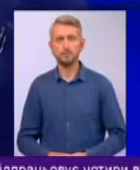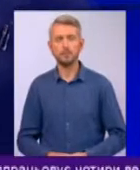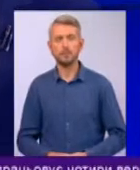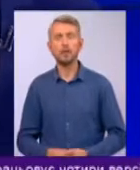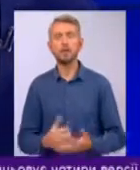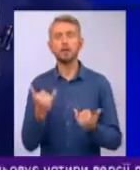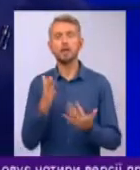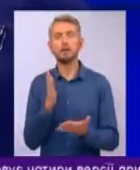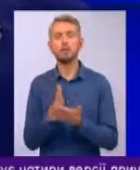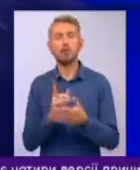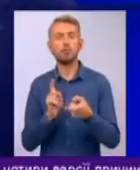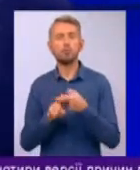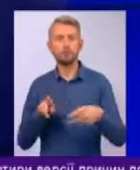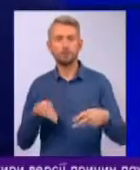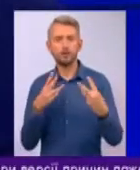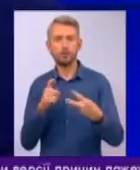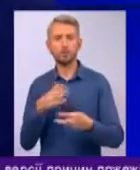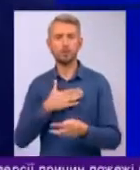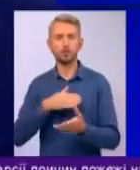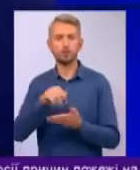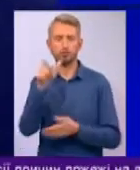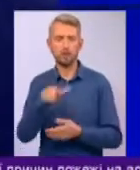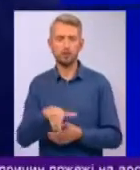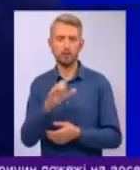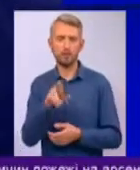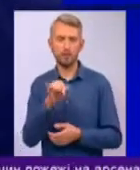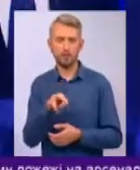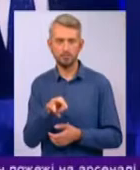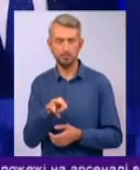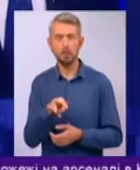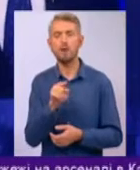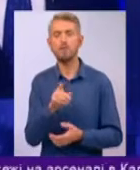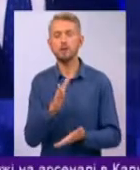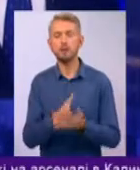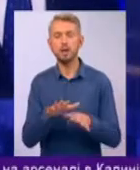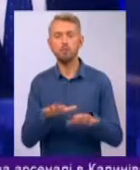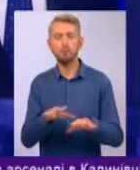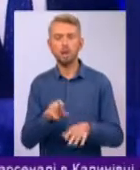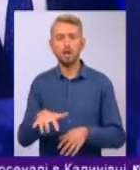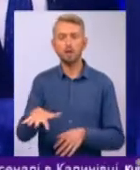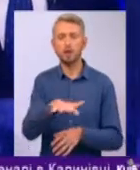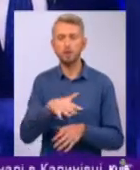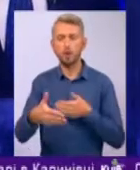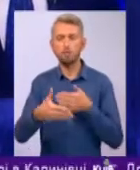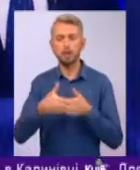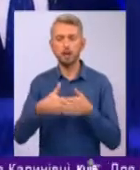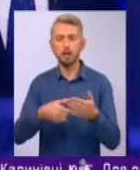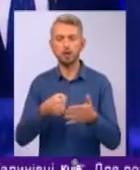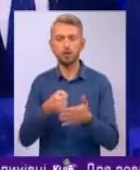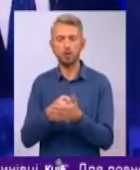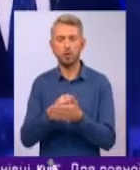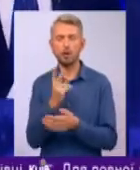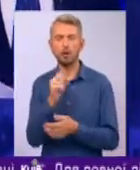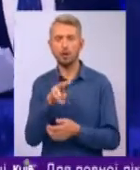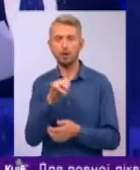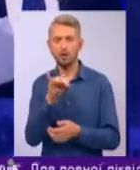Отже, зараз маємо зв'язок з нашим журналістом Вадимом Ярошенко, який перебуває на території прилеглій до